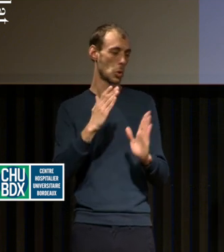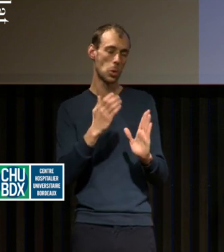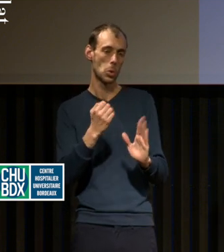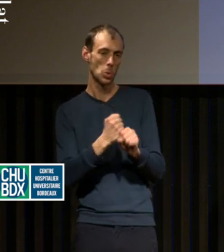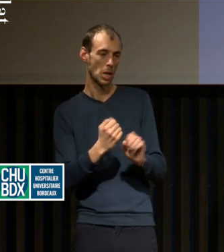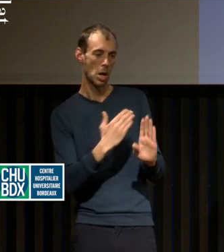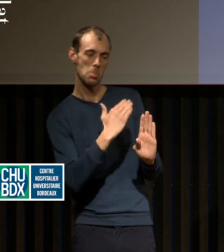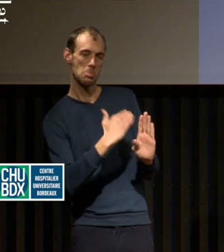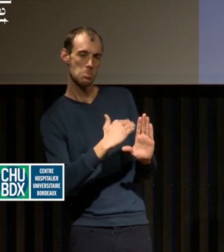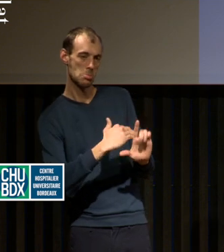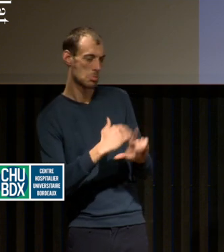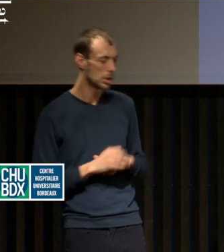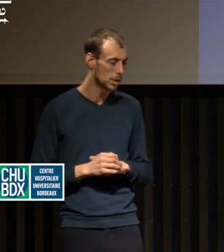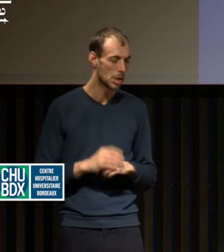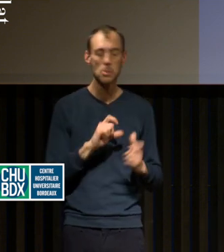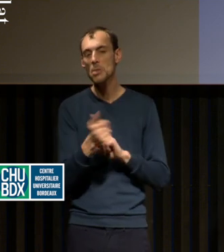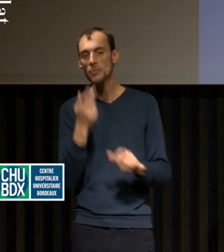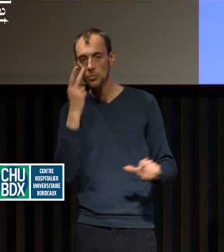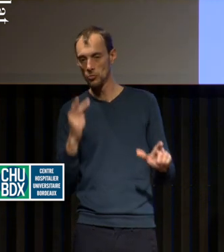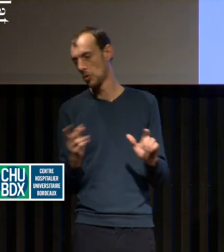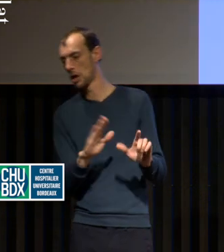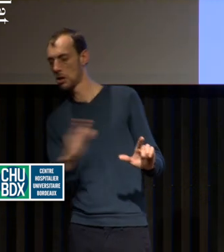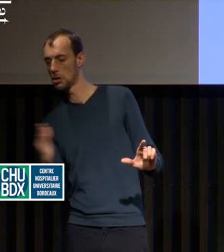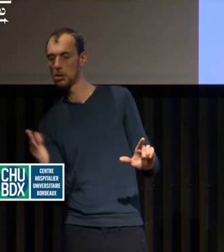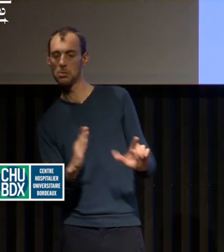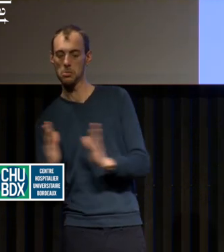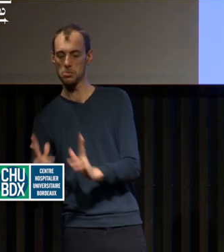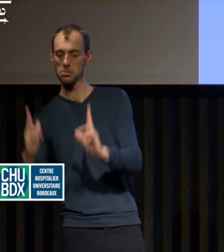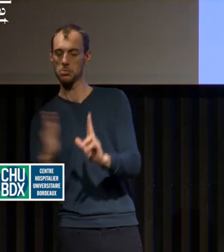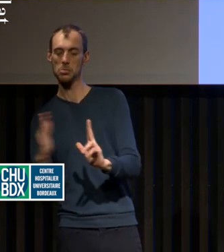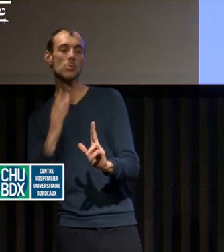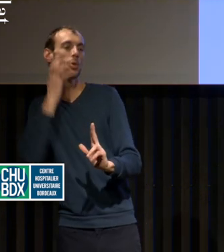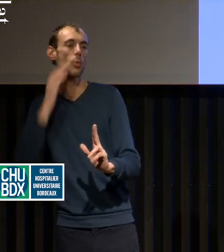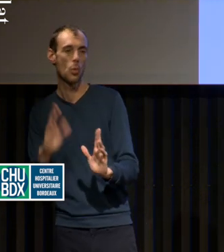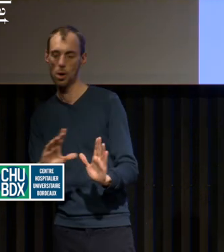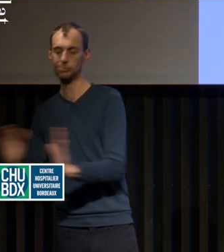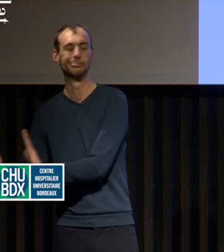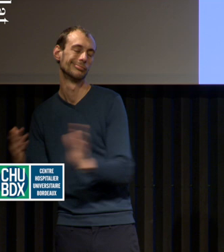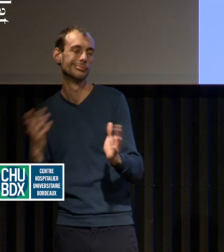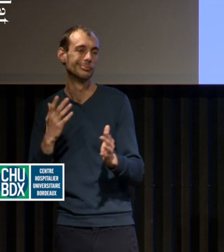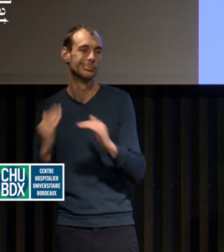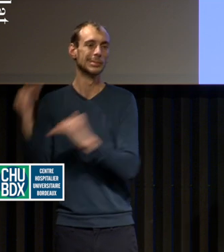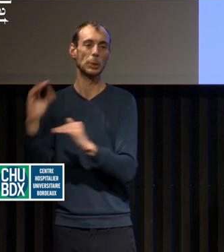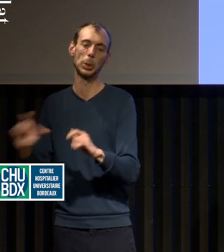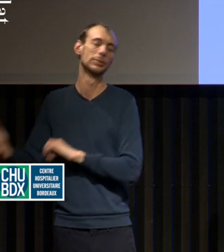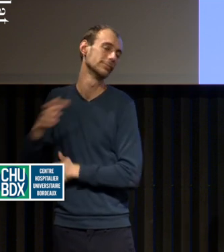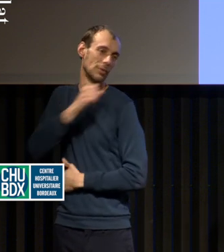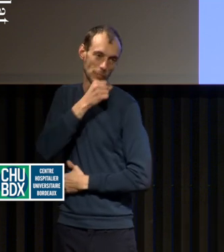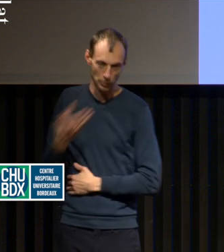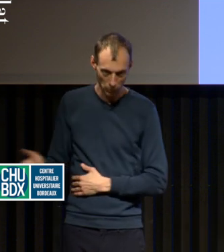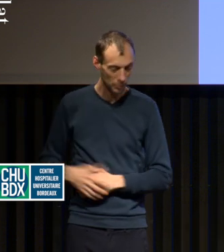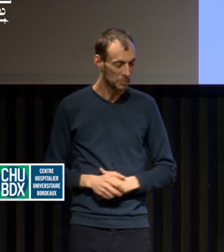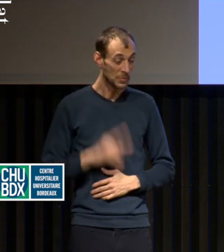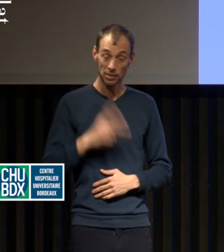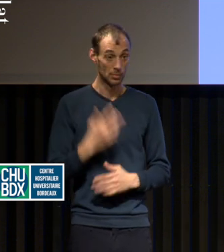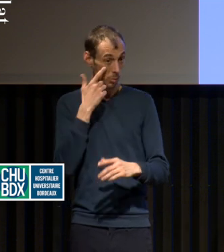là chez les adolescents, chez les sujets adultes, et puis ensuite chez les sujets plus âgés. Ce qui est vraiment absolument frappant, c'est que vous avez la